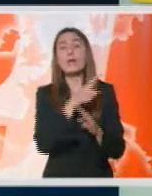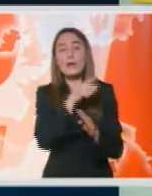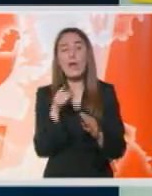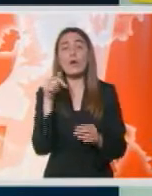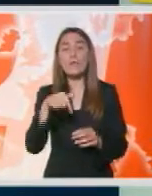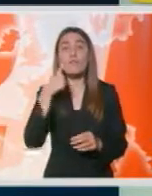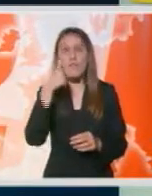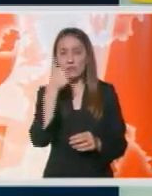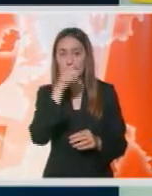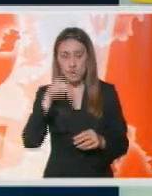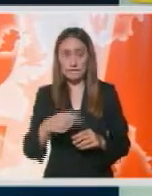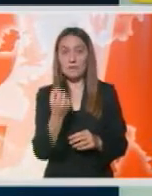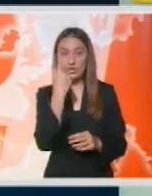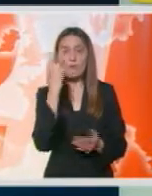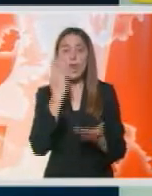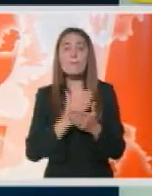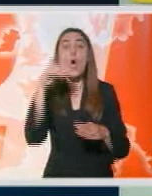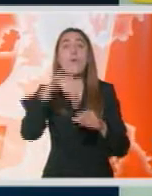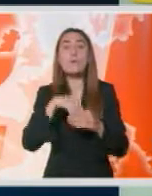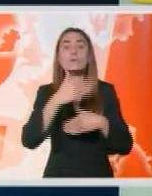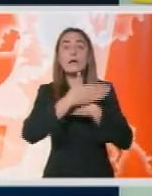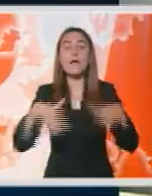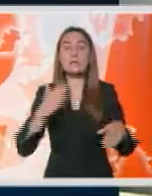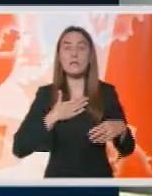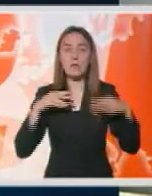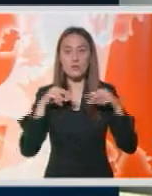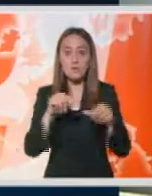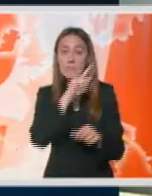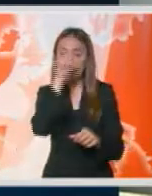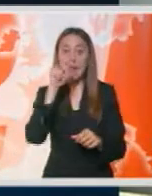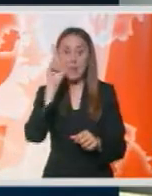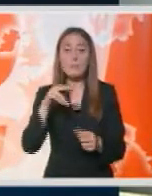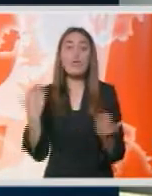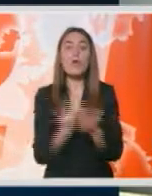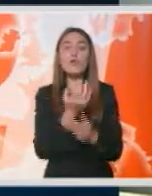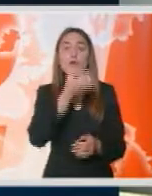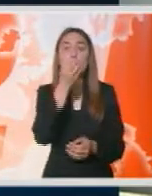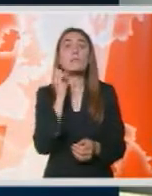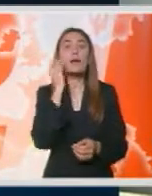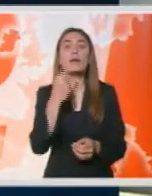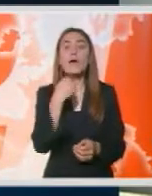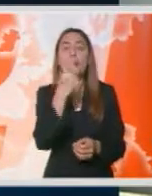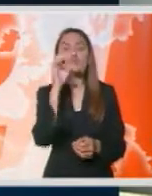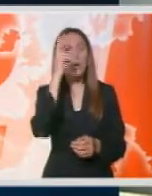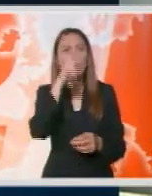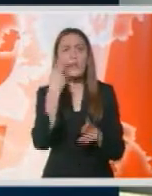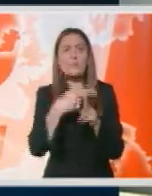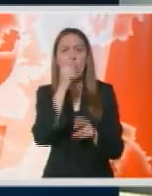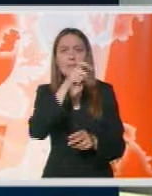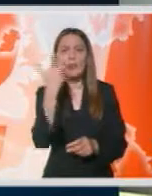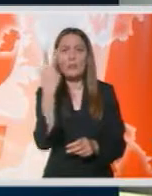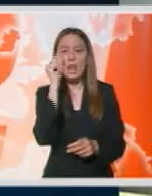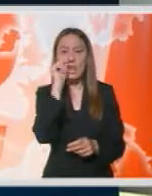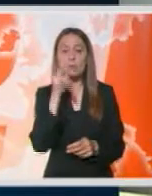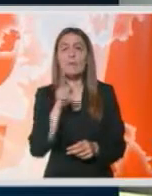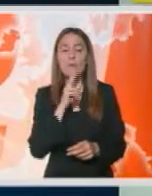dana ovo što se ovde dešavalo je bilo unutar granice naše zemlje. Da li ima novih informacija kada je reč o identitetu trojice ljudi za